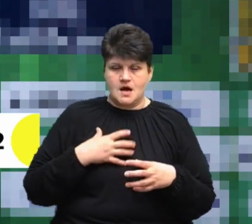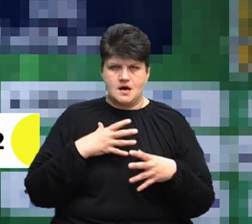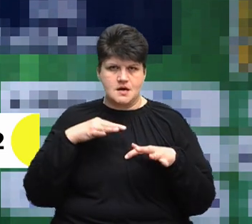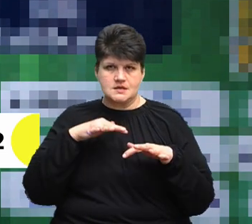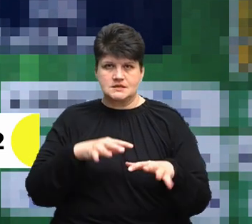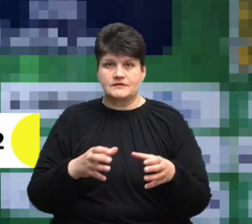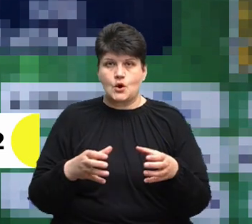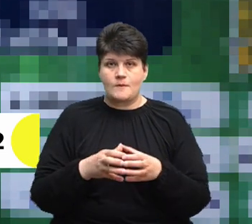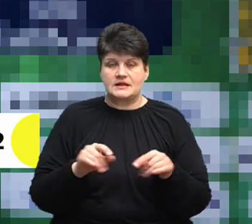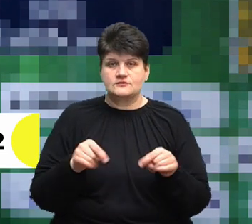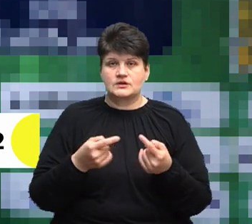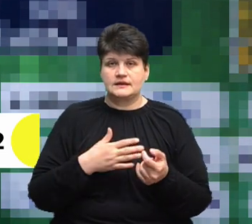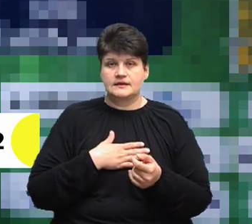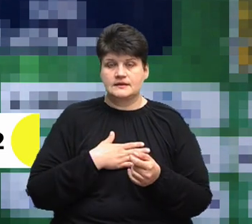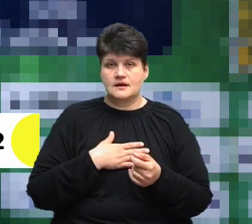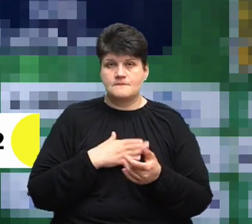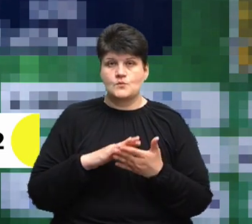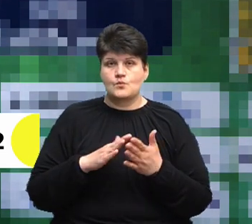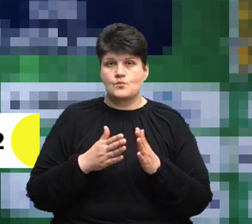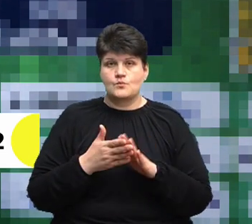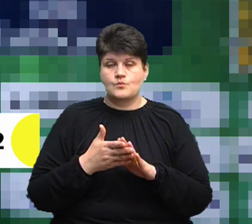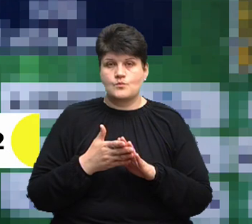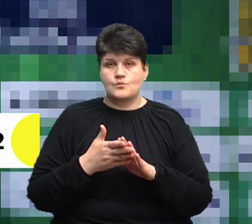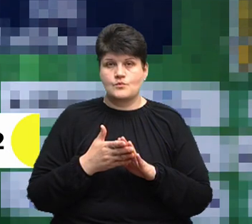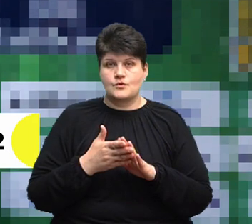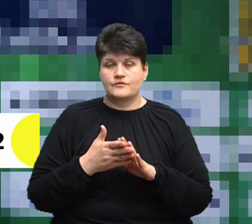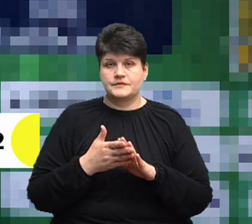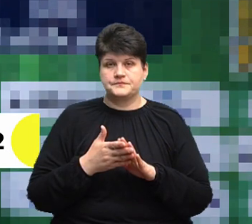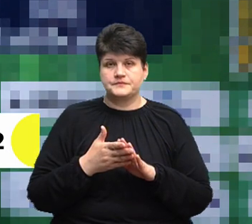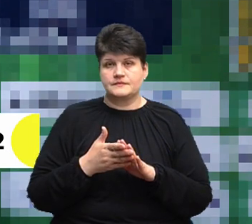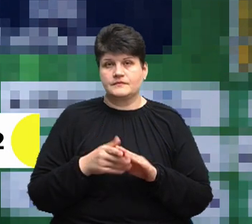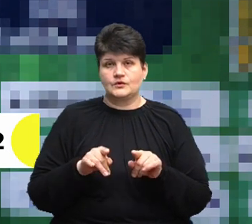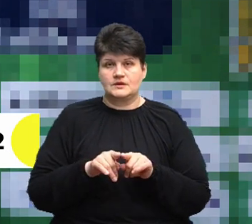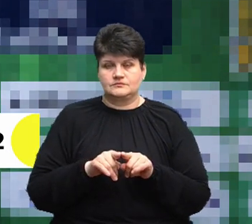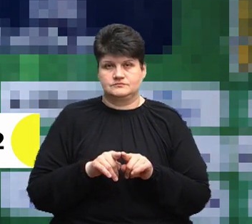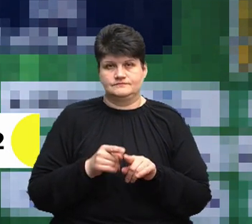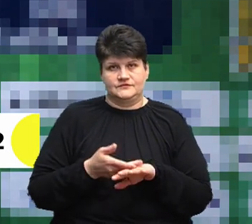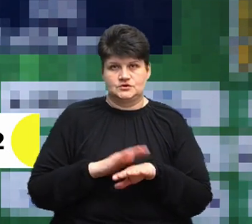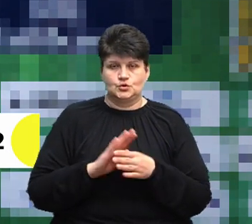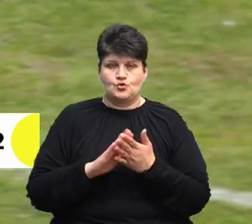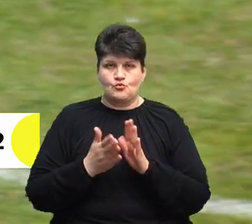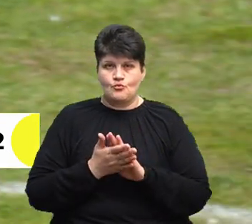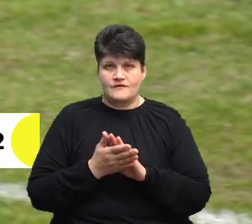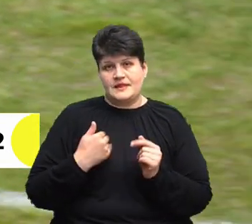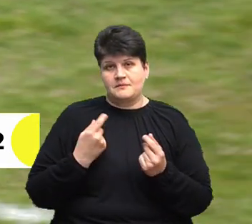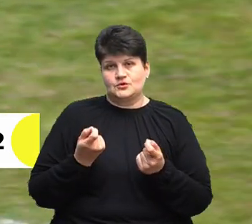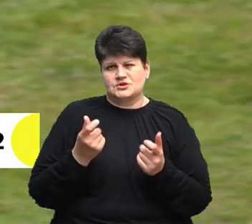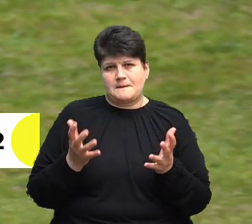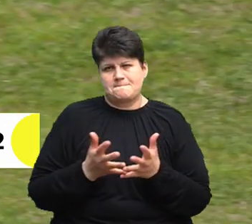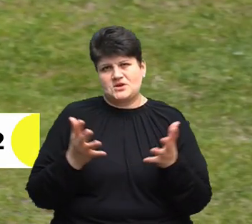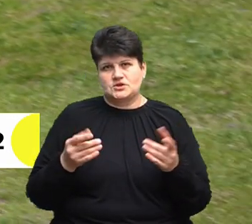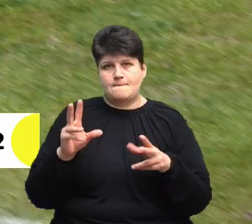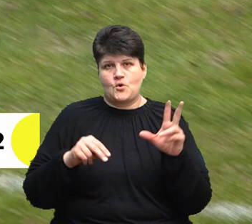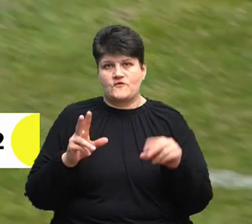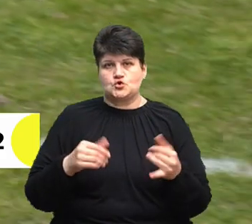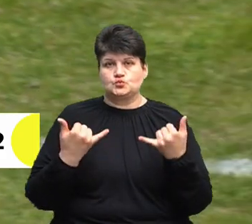нам, по-моєму, не менше моментів біля наших воріт, чи ми. Нам сьогодні трішки більше повезло. До цього матчу